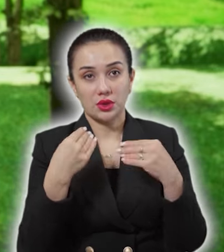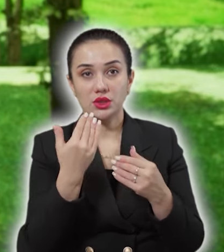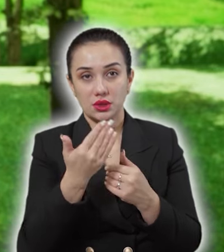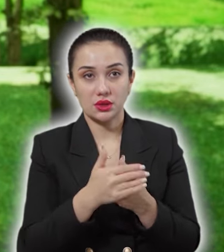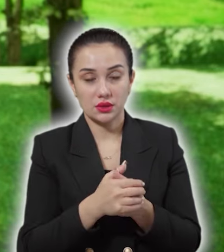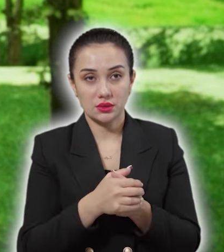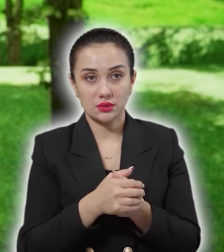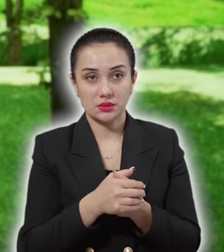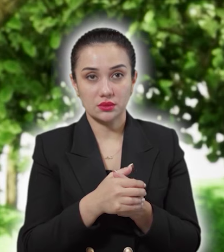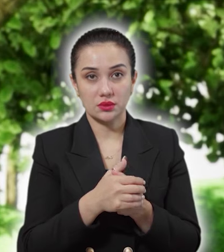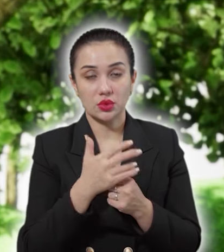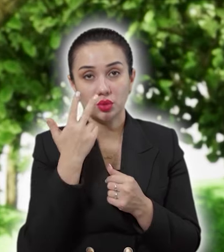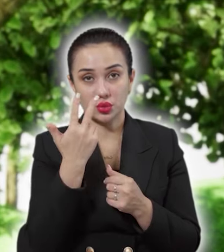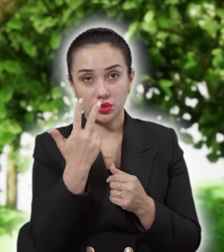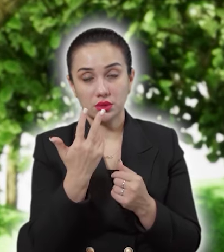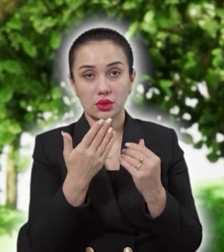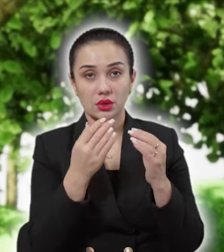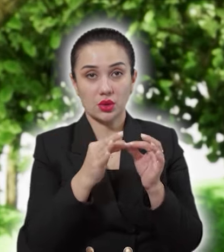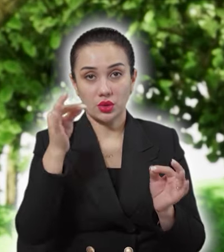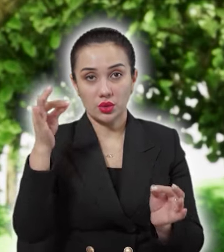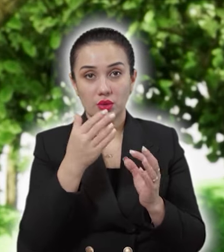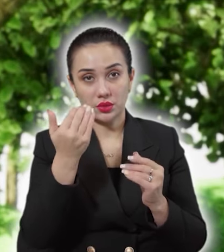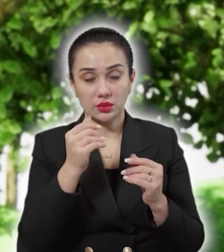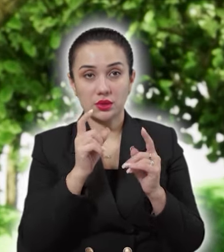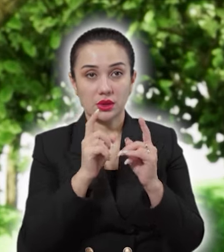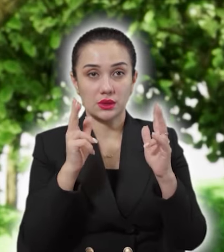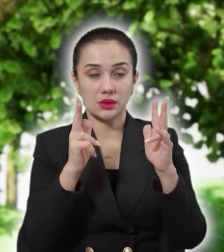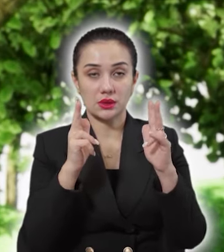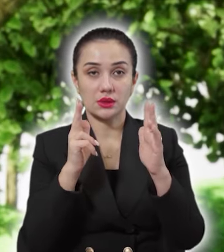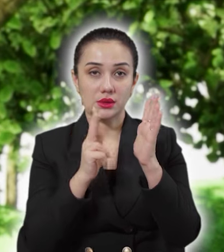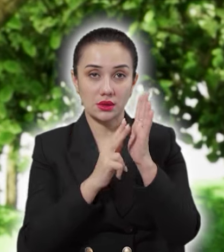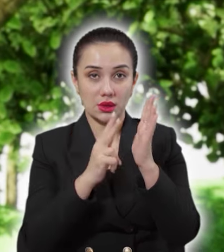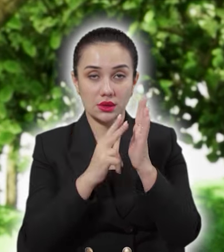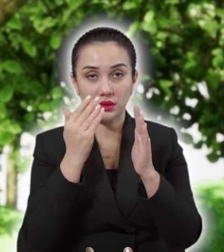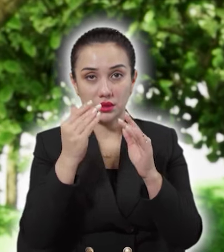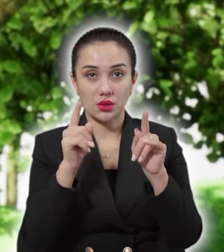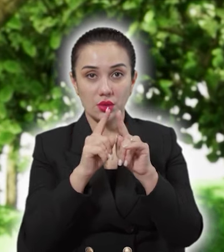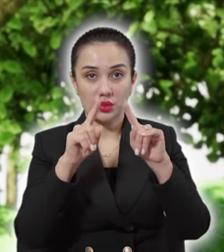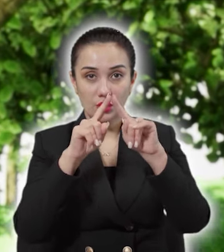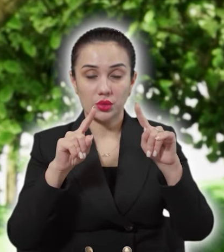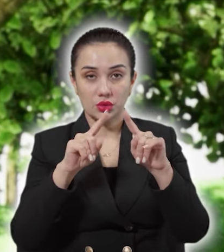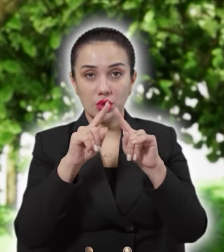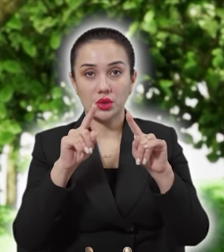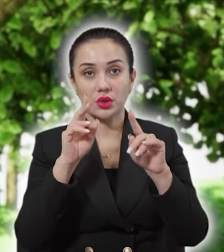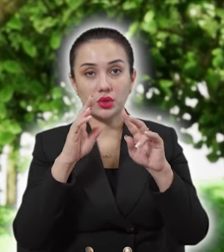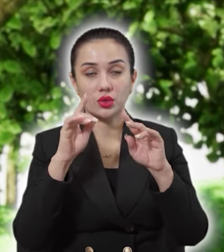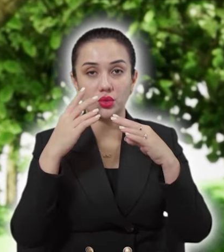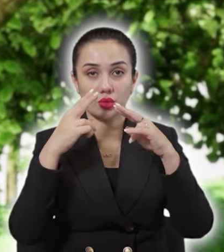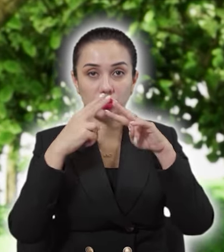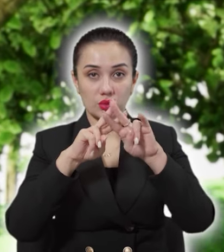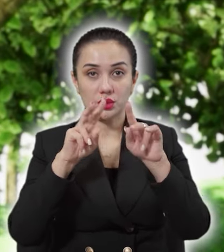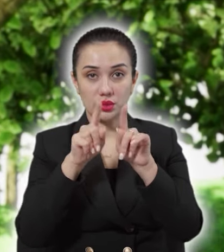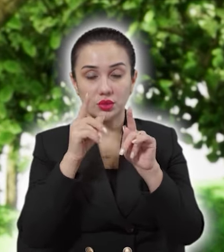ham yordamlashinglar. Endi 3-tadan novdani olib, ularni 8 burchakli yulduz shaklida qo'yib chiqing.